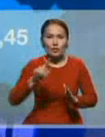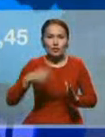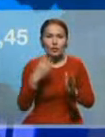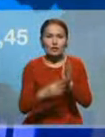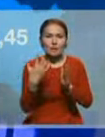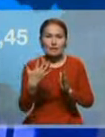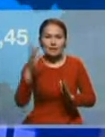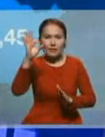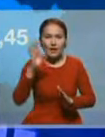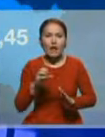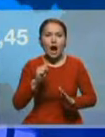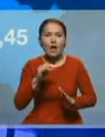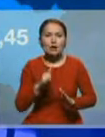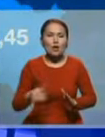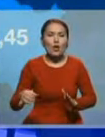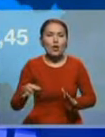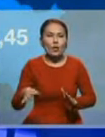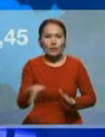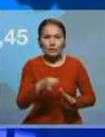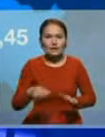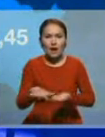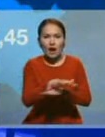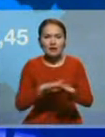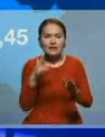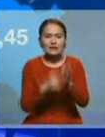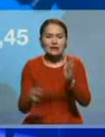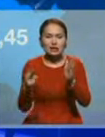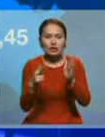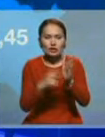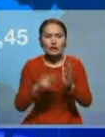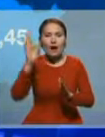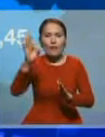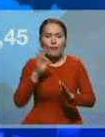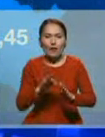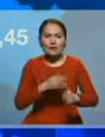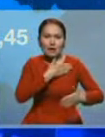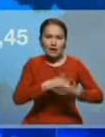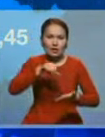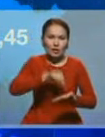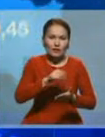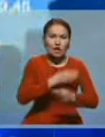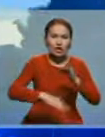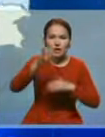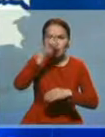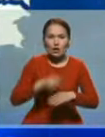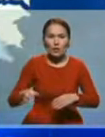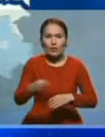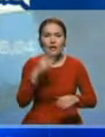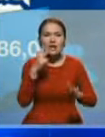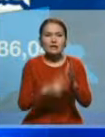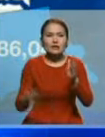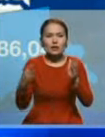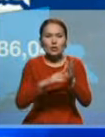Атырау өңірі бойынша халықтың 87,25% белсенділік танытса, Шығыс Қазақстан облысында 89,45% дауыс